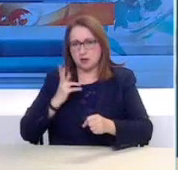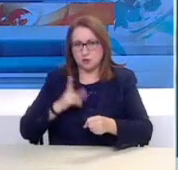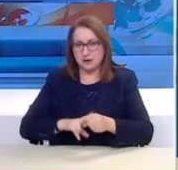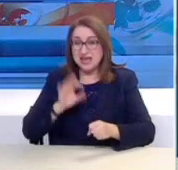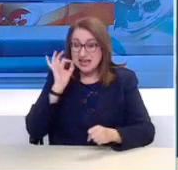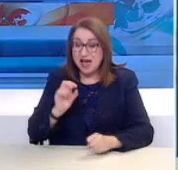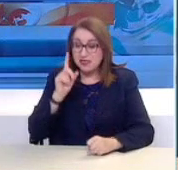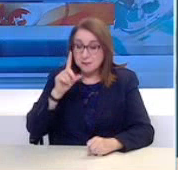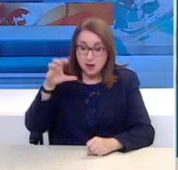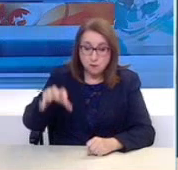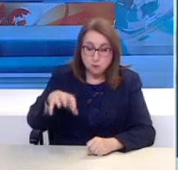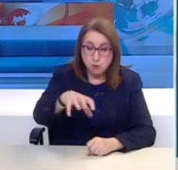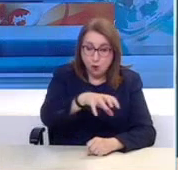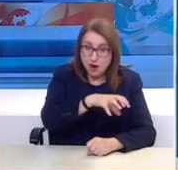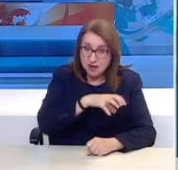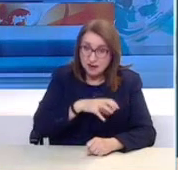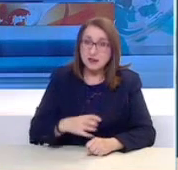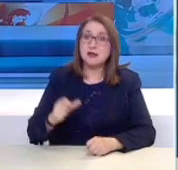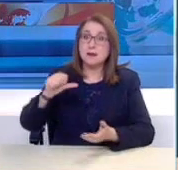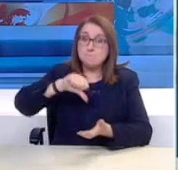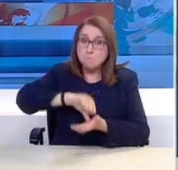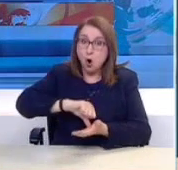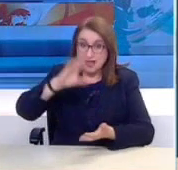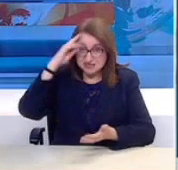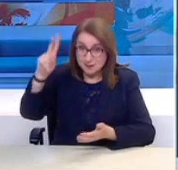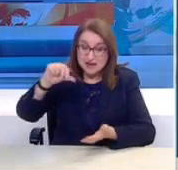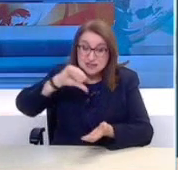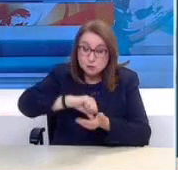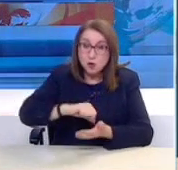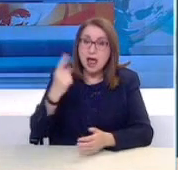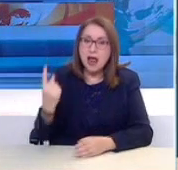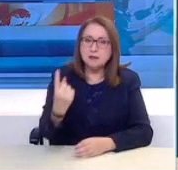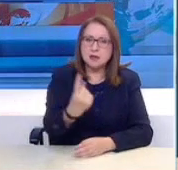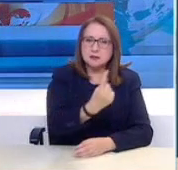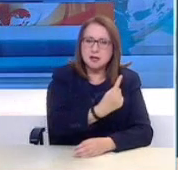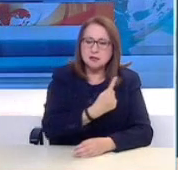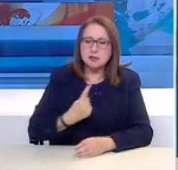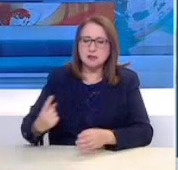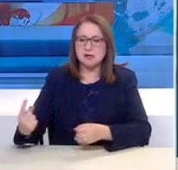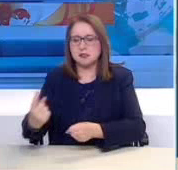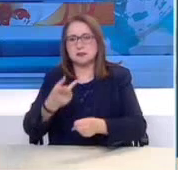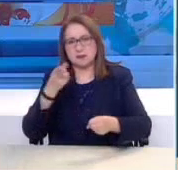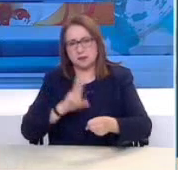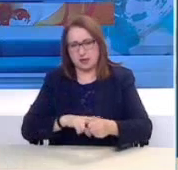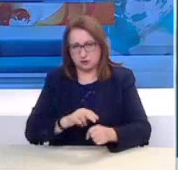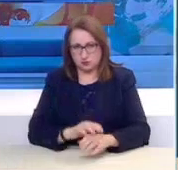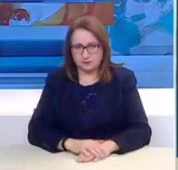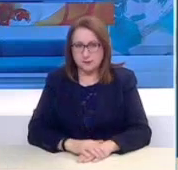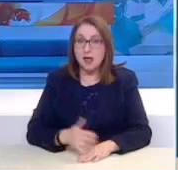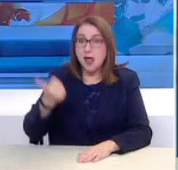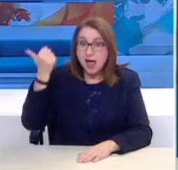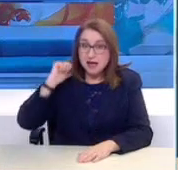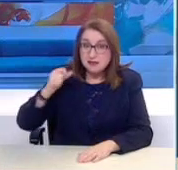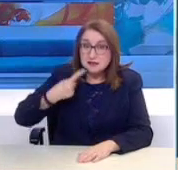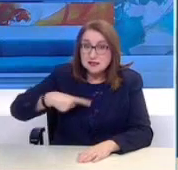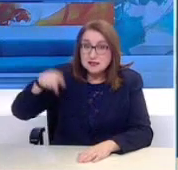κάθε πολιτεία. Χθες καταγράφησαν 2.405 θάνατοι σε μία μέρα. Ο αριθμός των κρουσμάτων στη Ρωσία